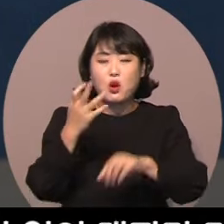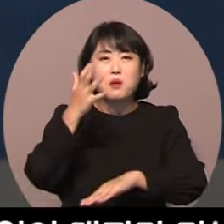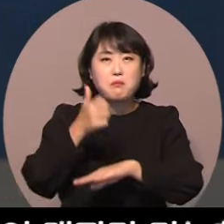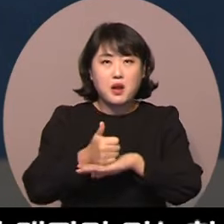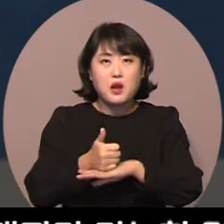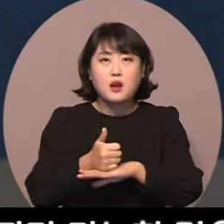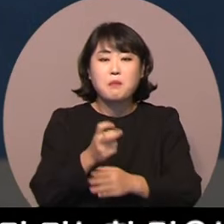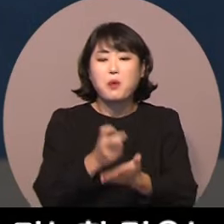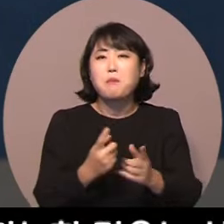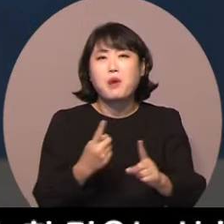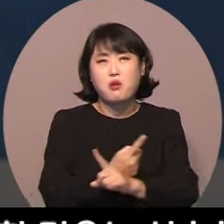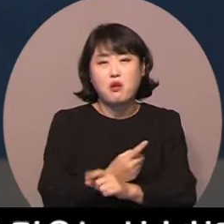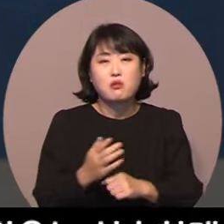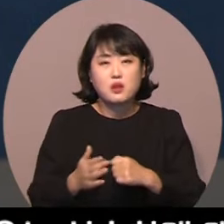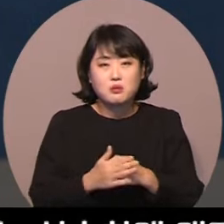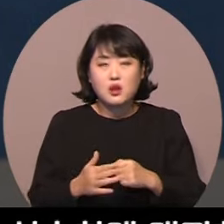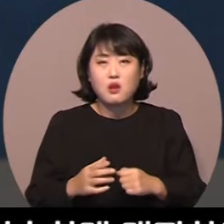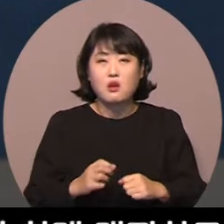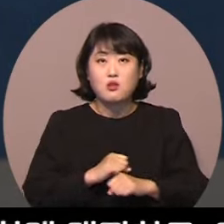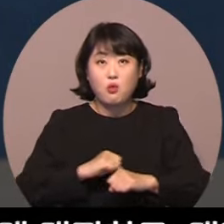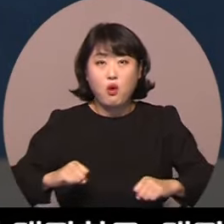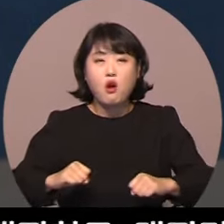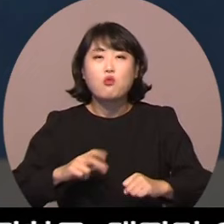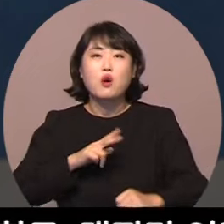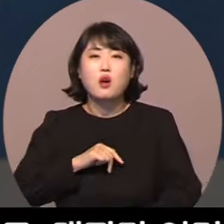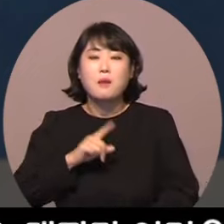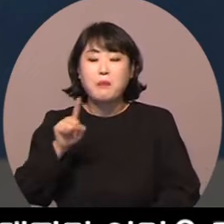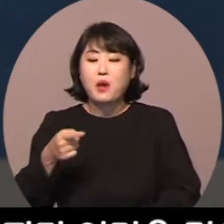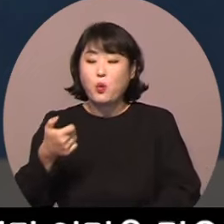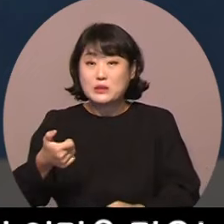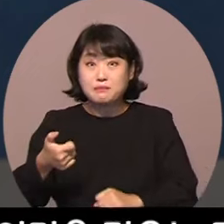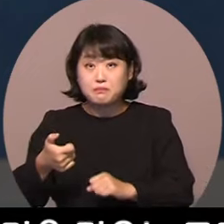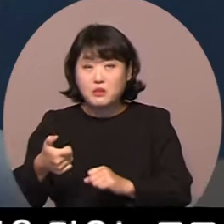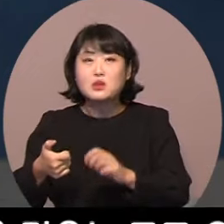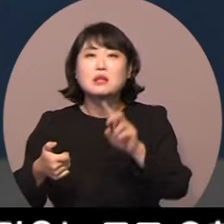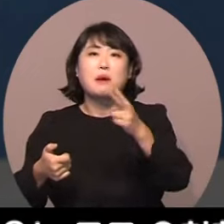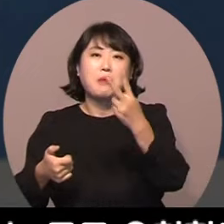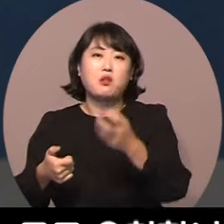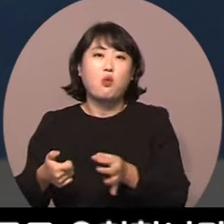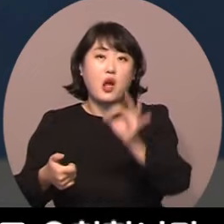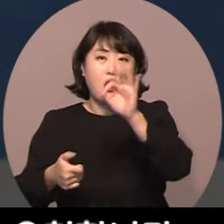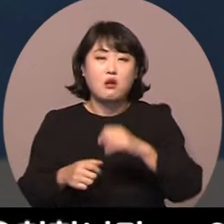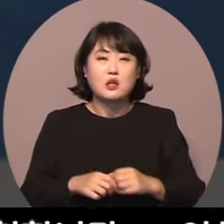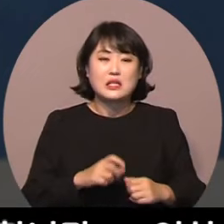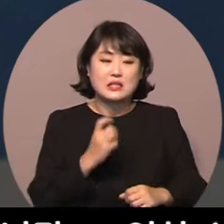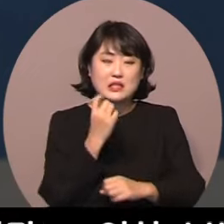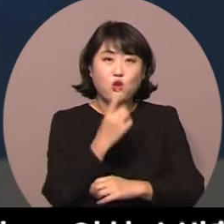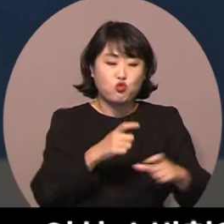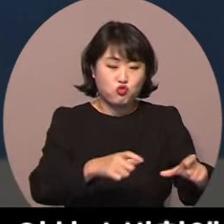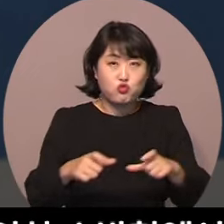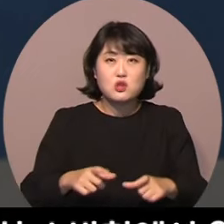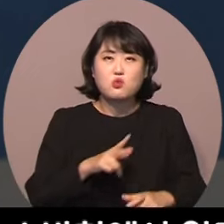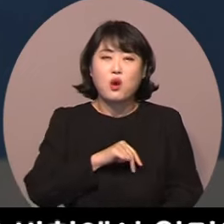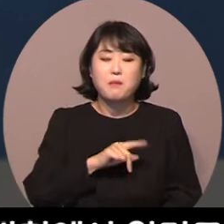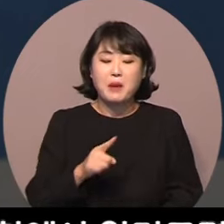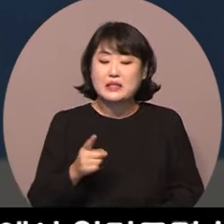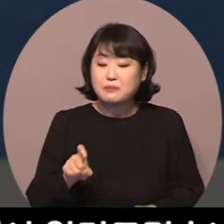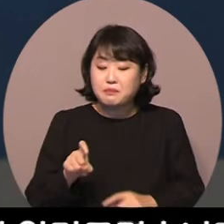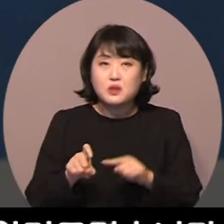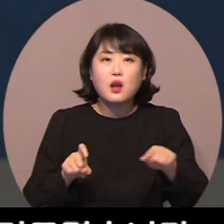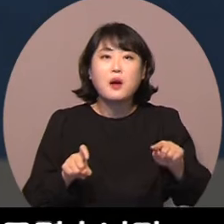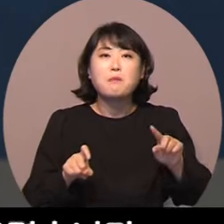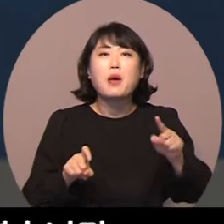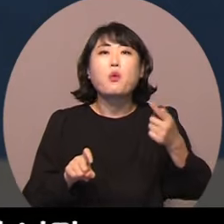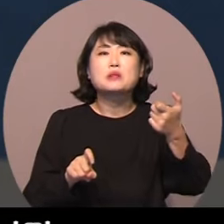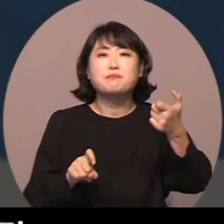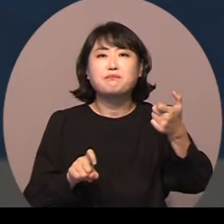개정되면서 광역 의원은 월 150만 원에서 200만 원 기초 의원은 110만 원에서 150만